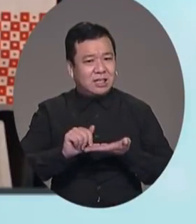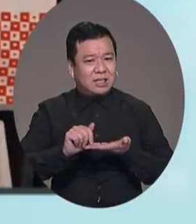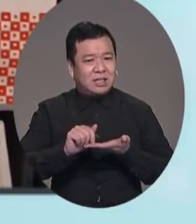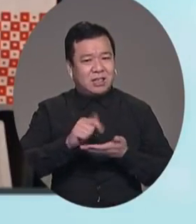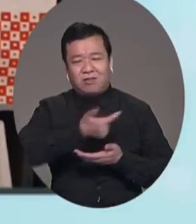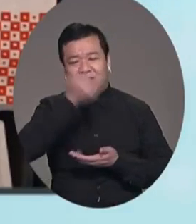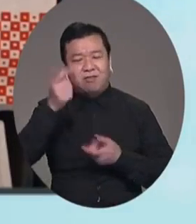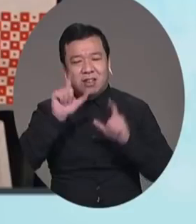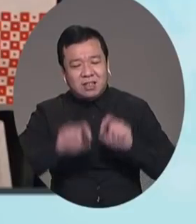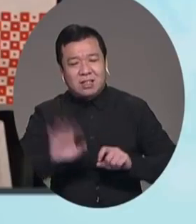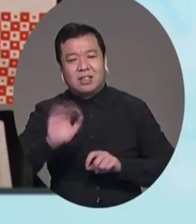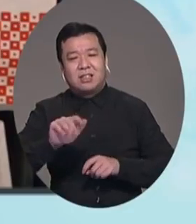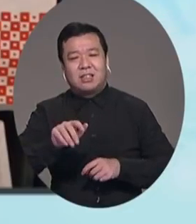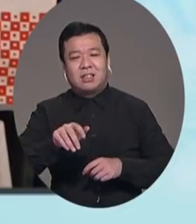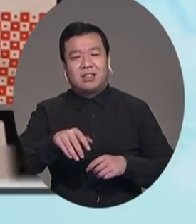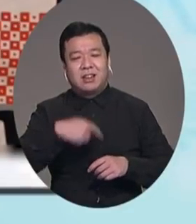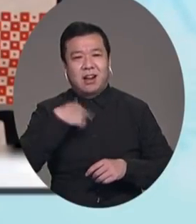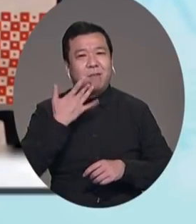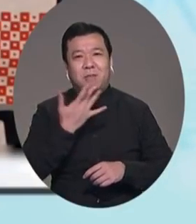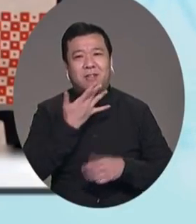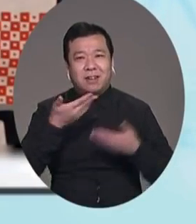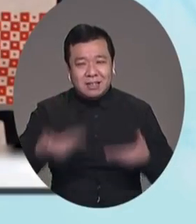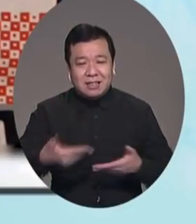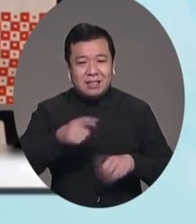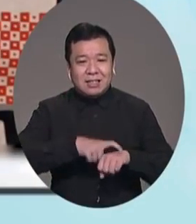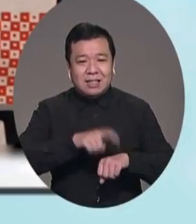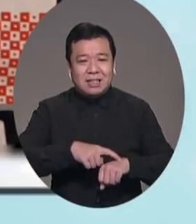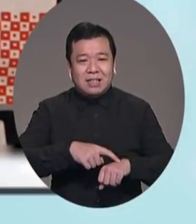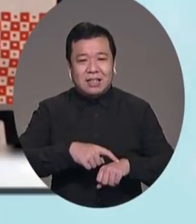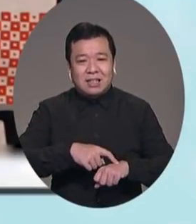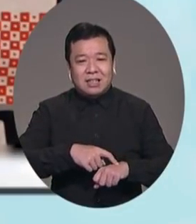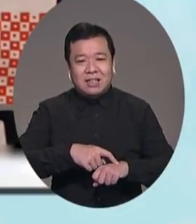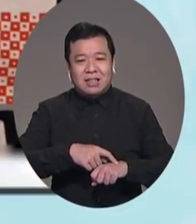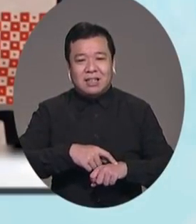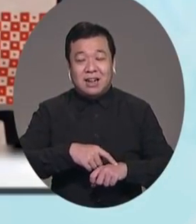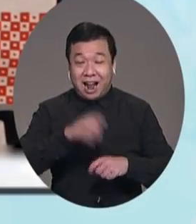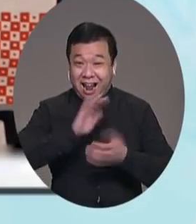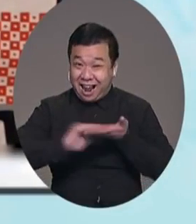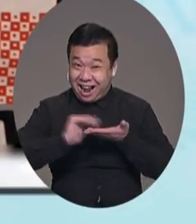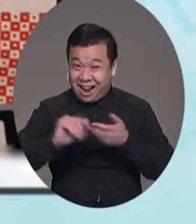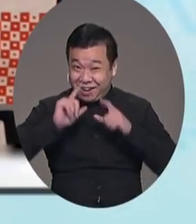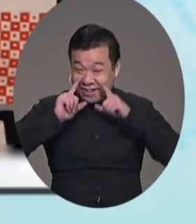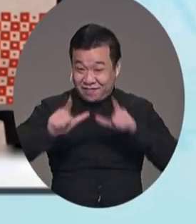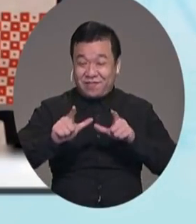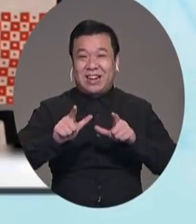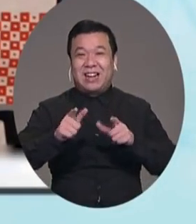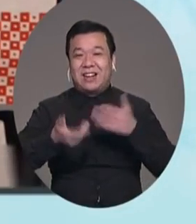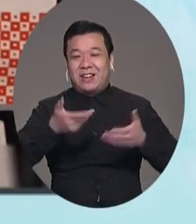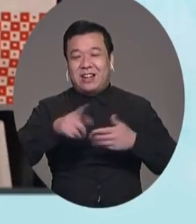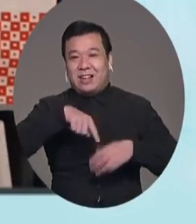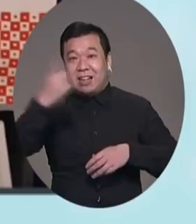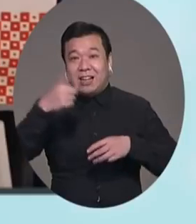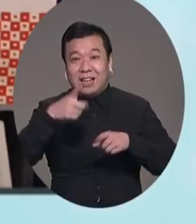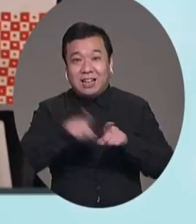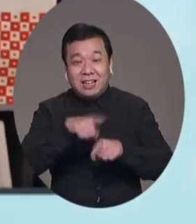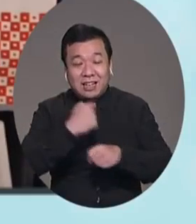多樣啦。咁所以我亦都冇辦法可以喺呢個時候去好仔細咁去講到究竟其他同事佢